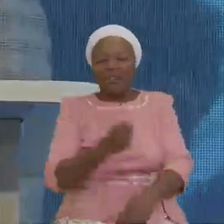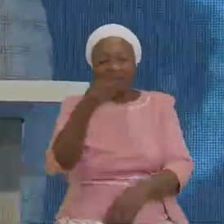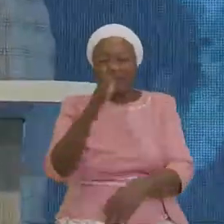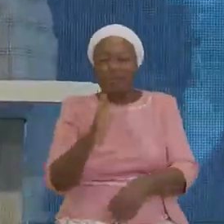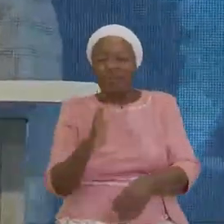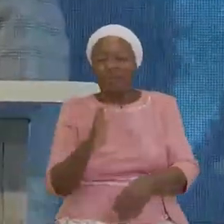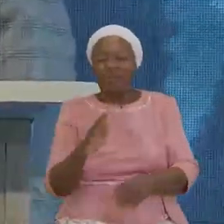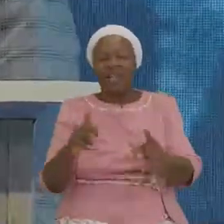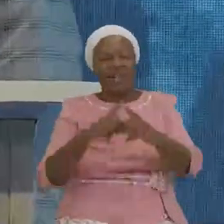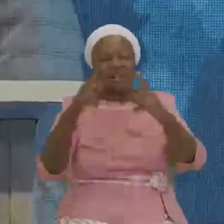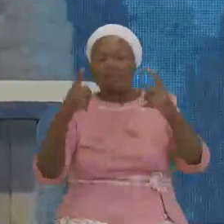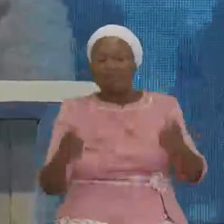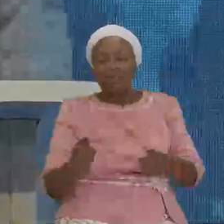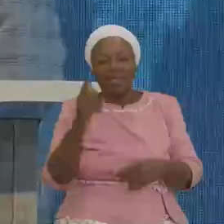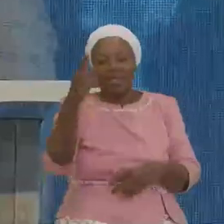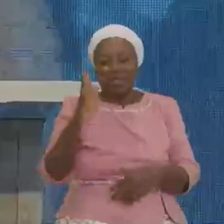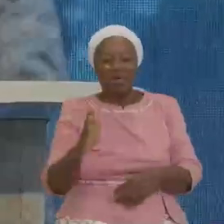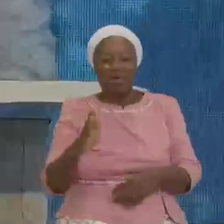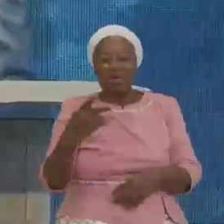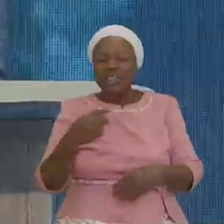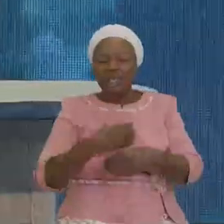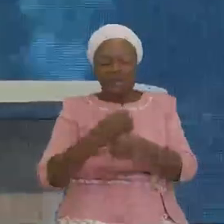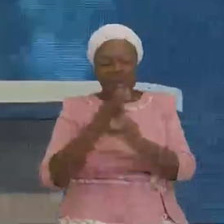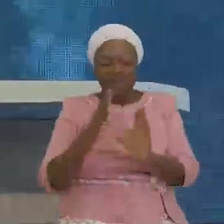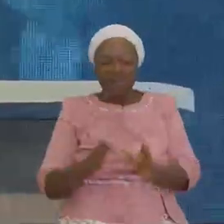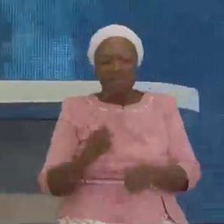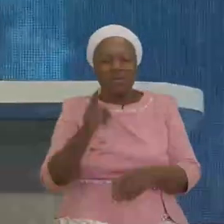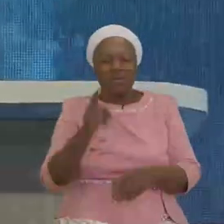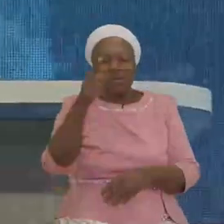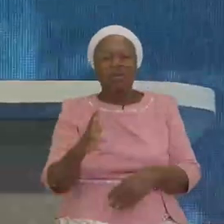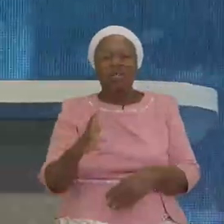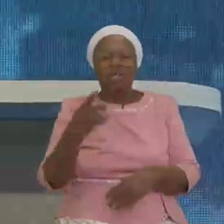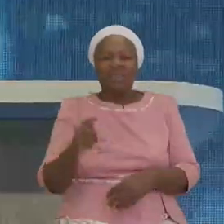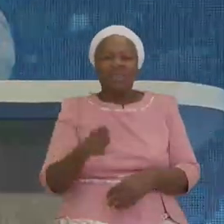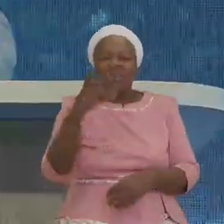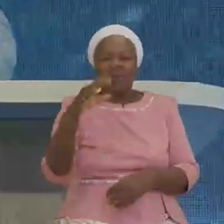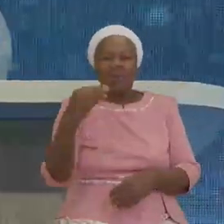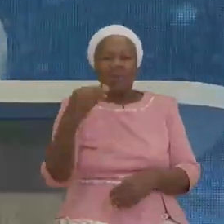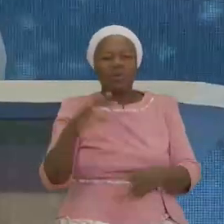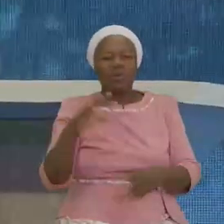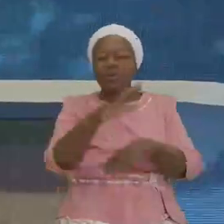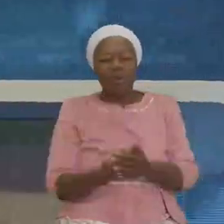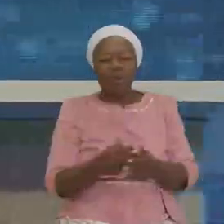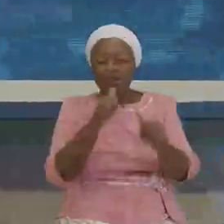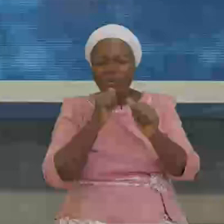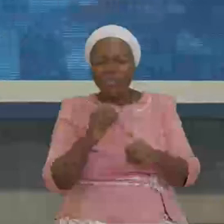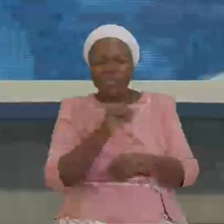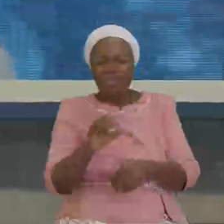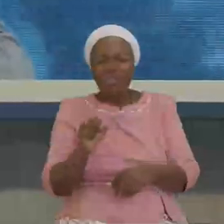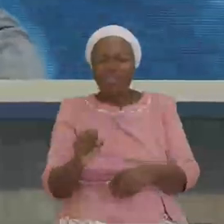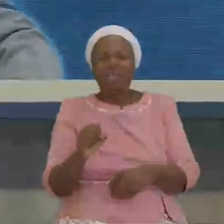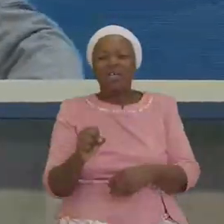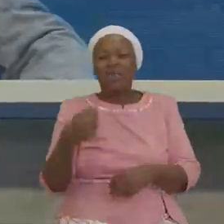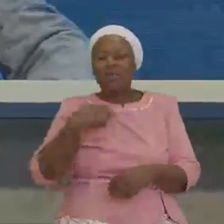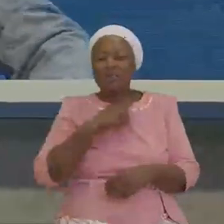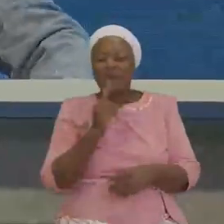bénissons ton nom ce soir. Dieu Tout-Puissant. Le grand Dieu. Le Créateur Dieu. Le